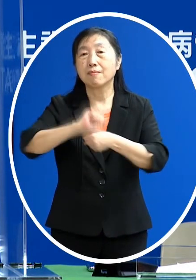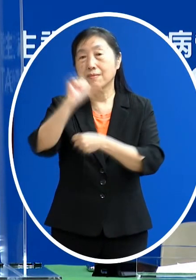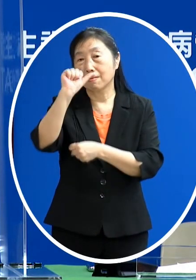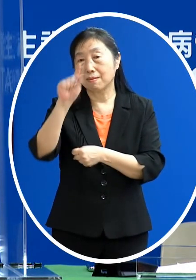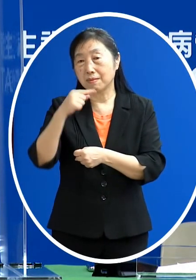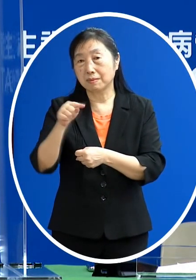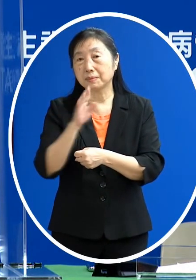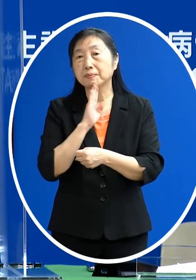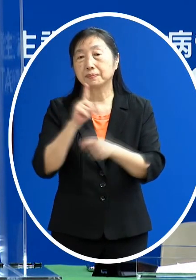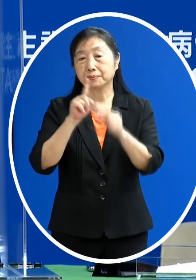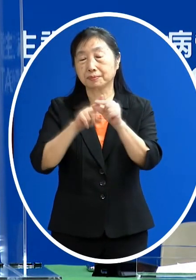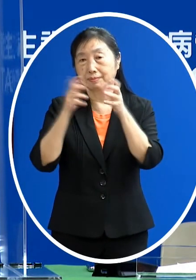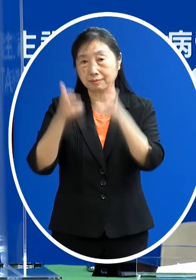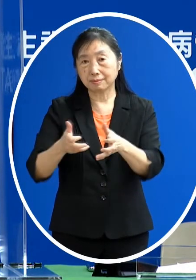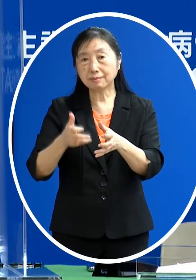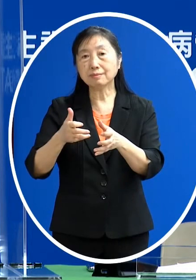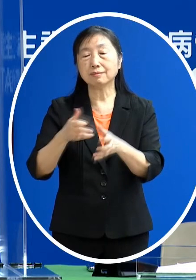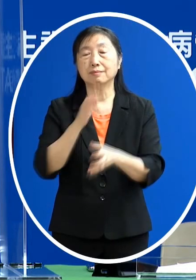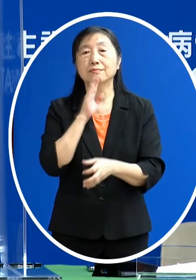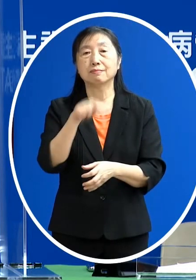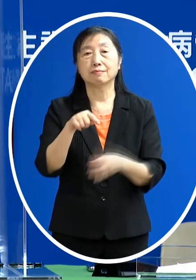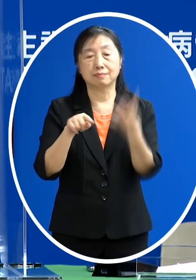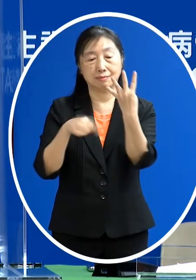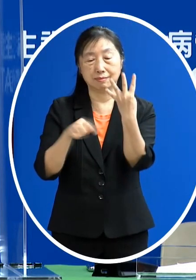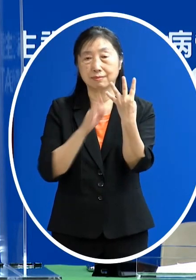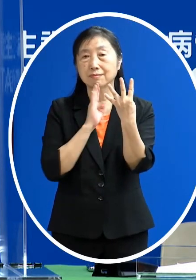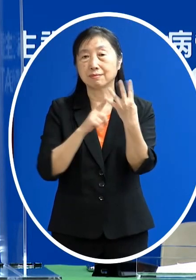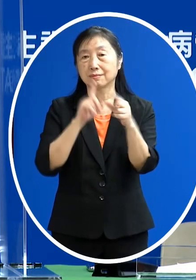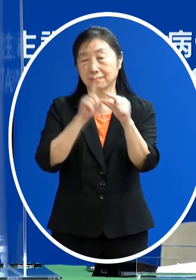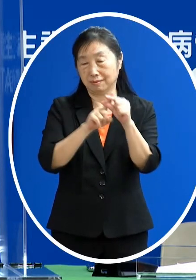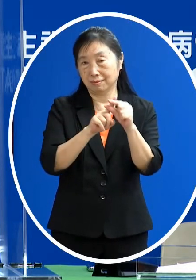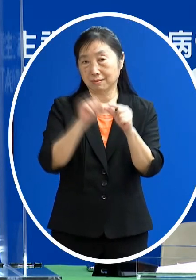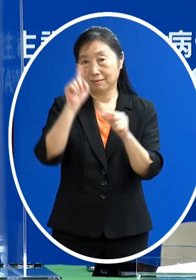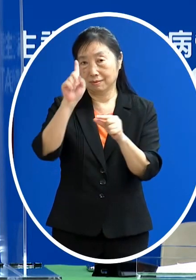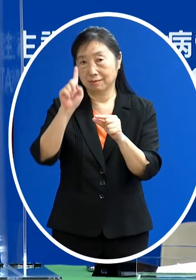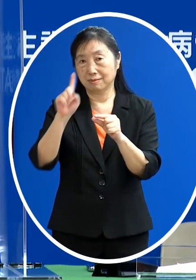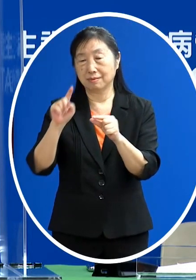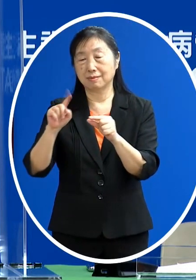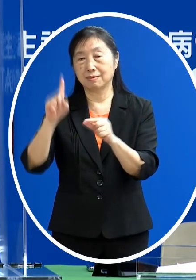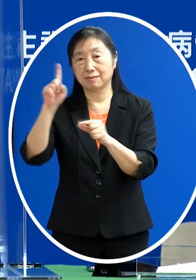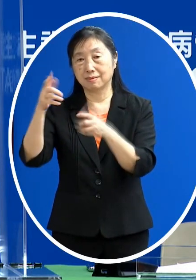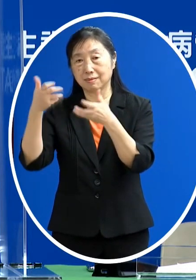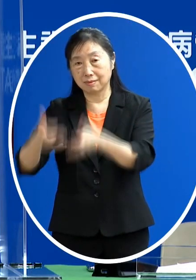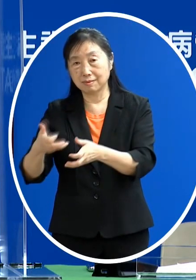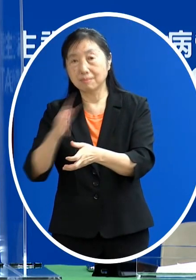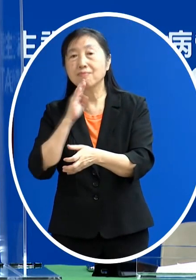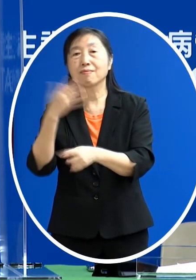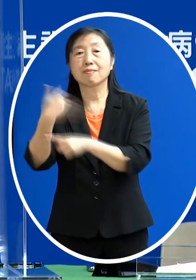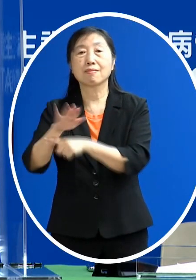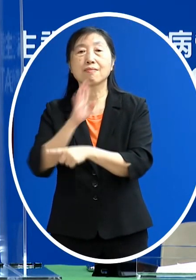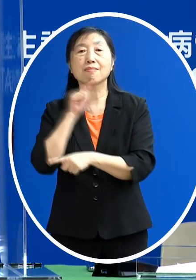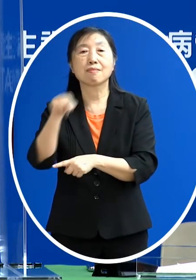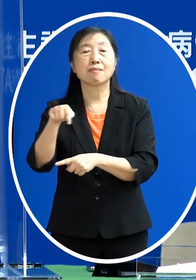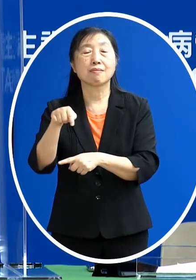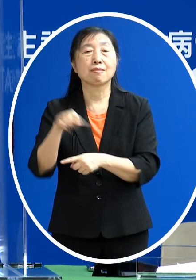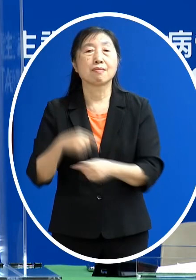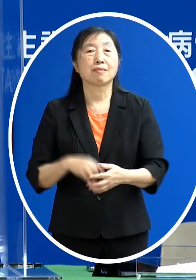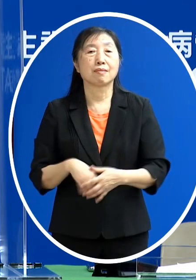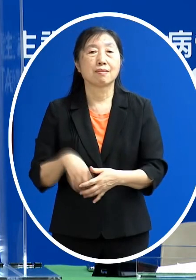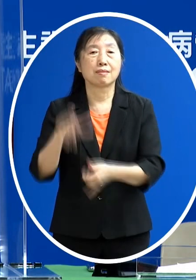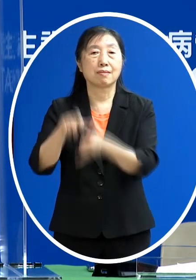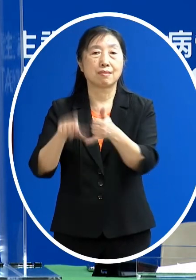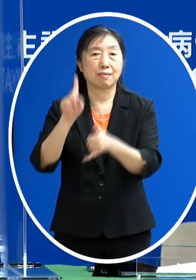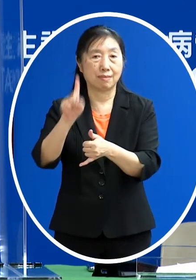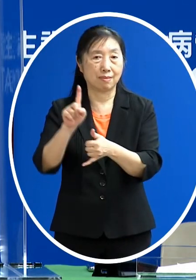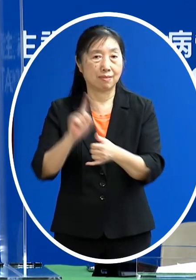这5位的中重症，那有4位的中症，那有1位重症的死亡，哈，有1位的死亡，